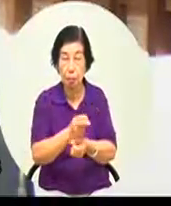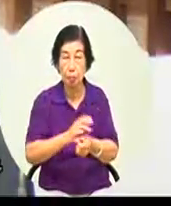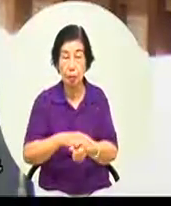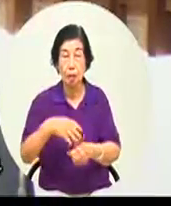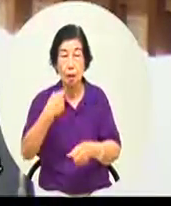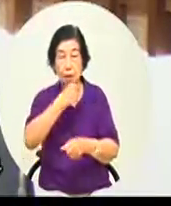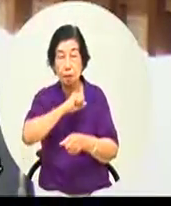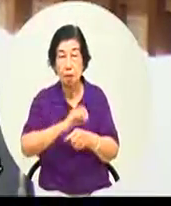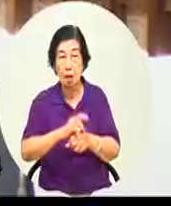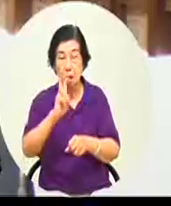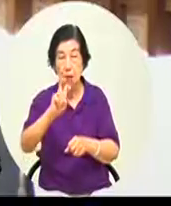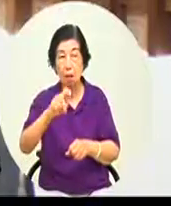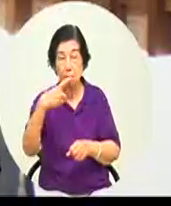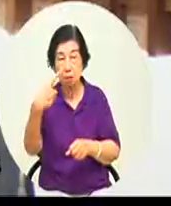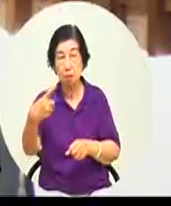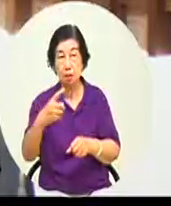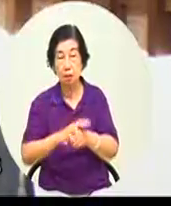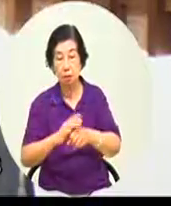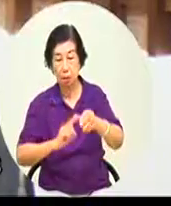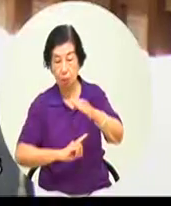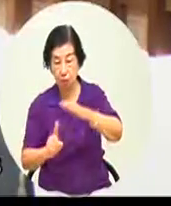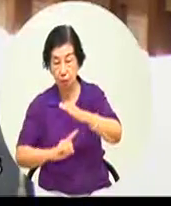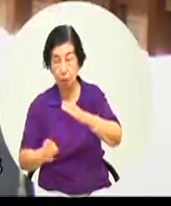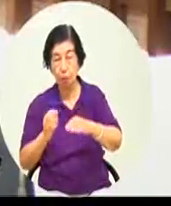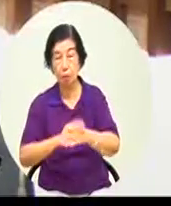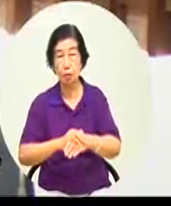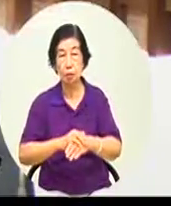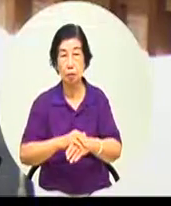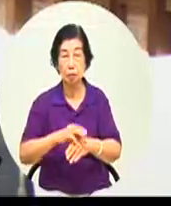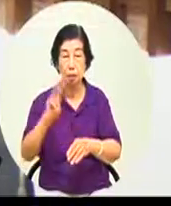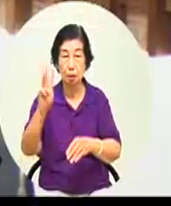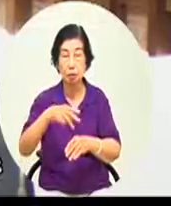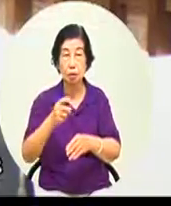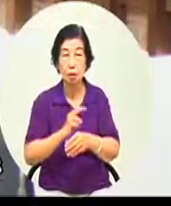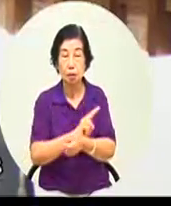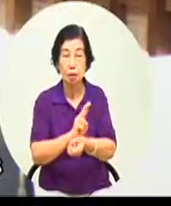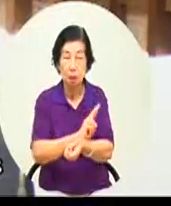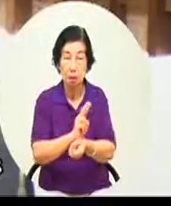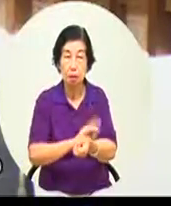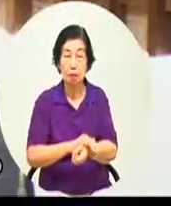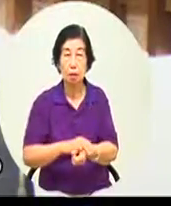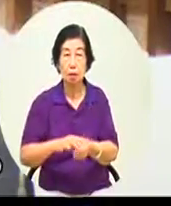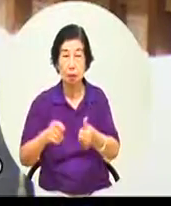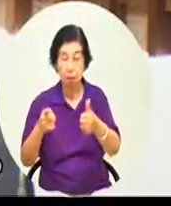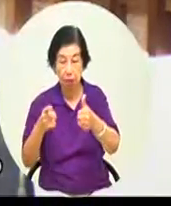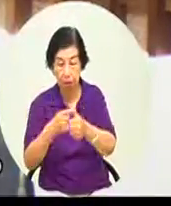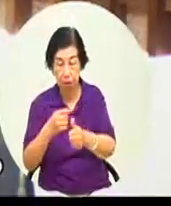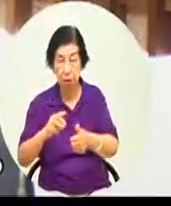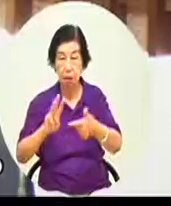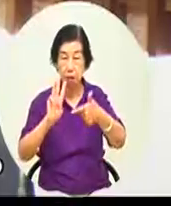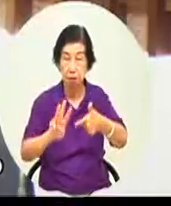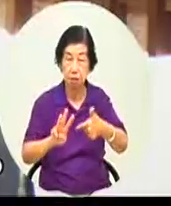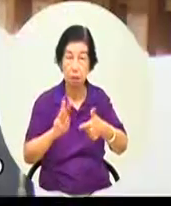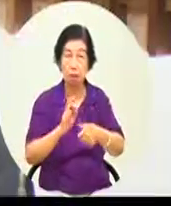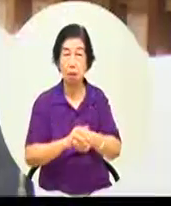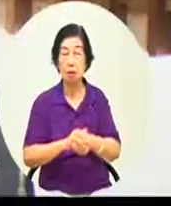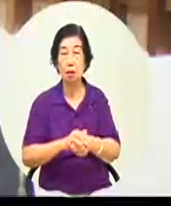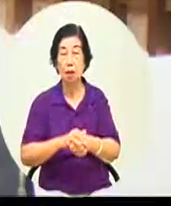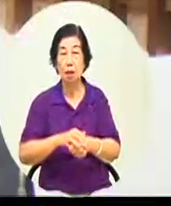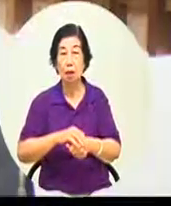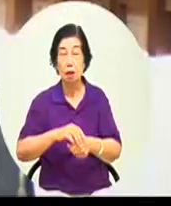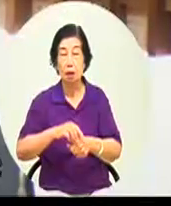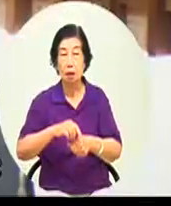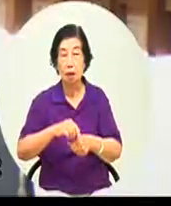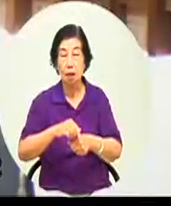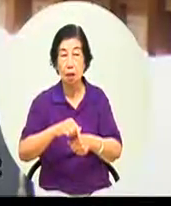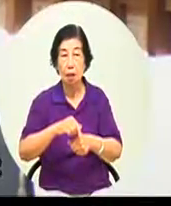哈、哦，为三拿到这个嘉深哈，这个尤其是新庄啦、啊、吉来方面哈、哦，伊个路吼拢足